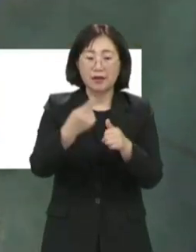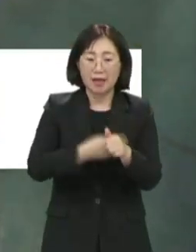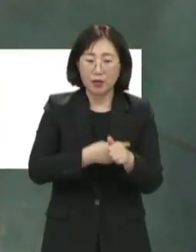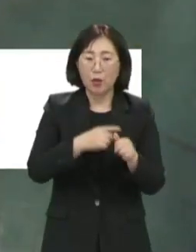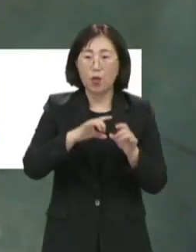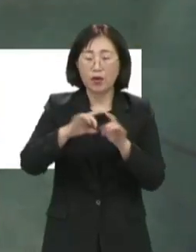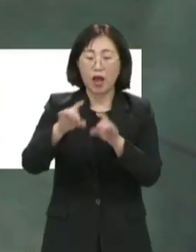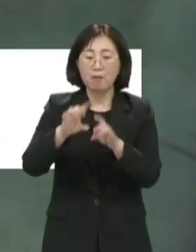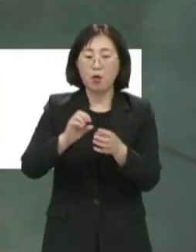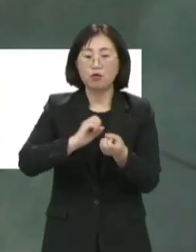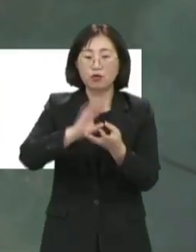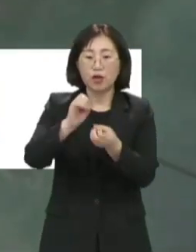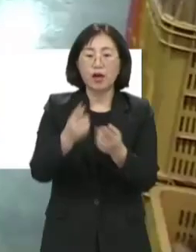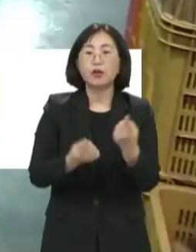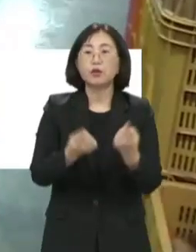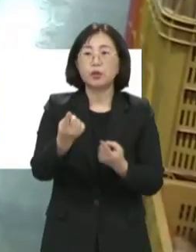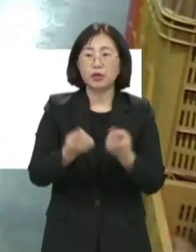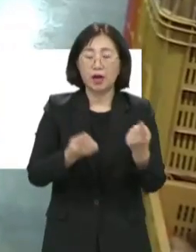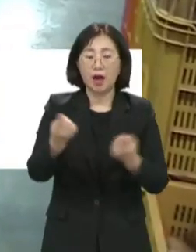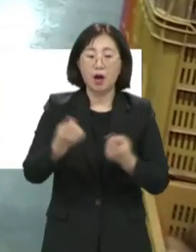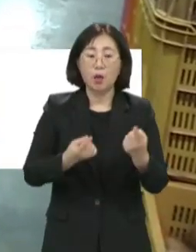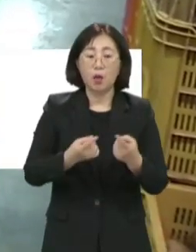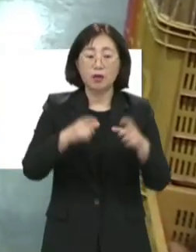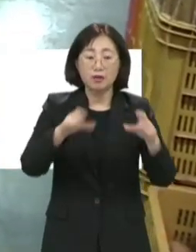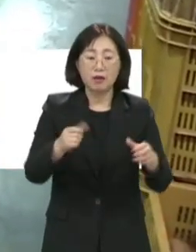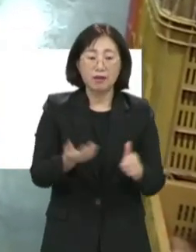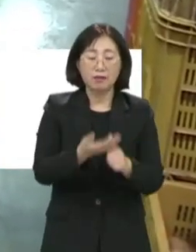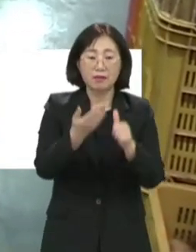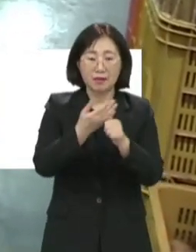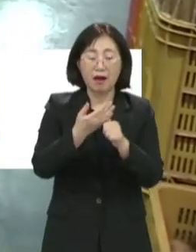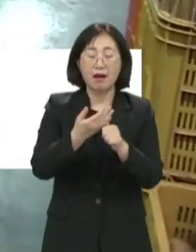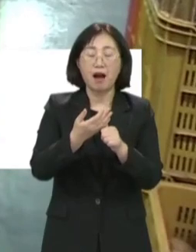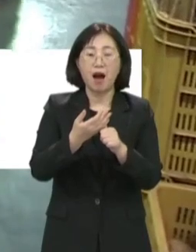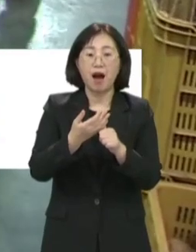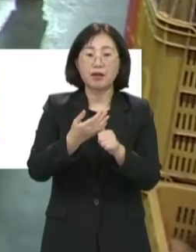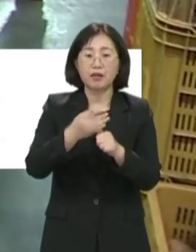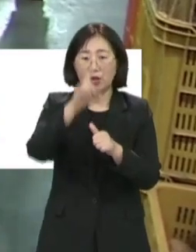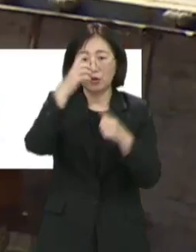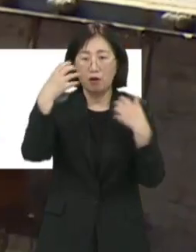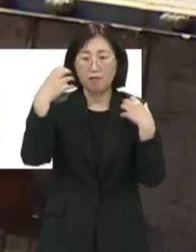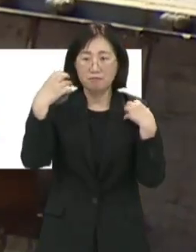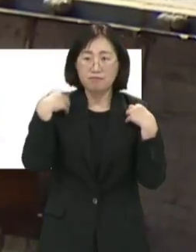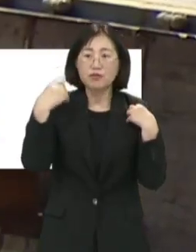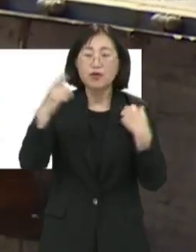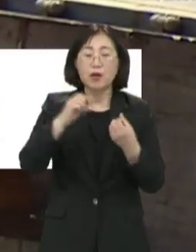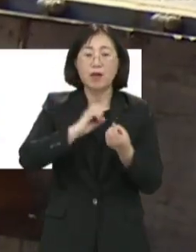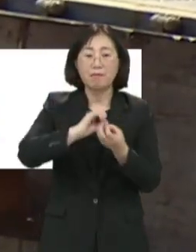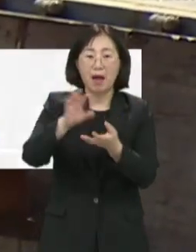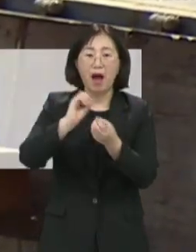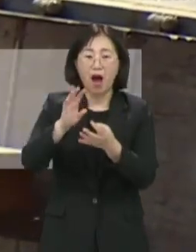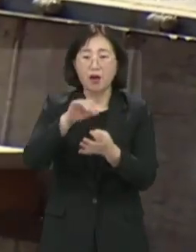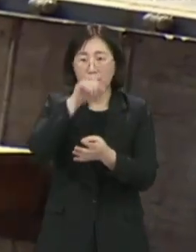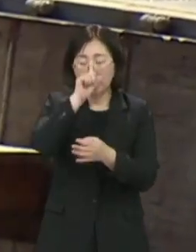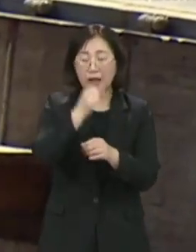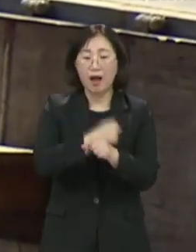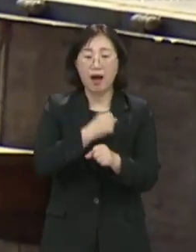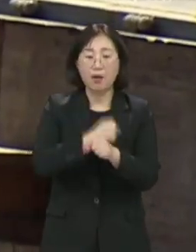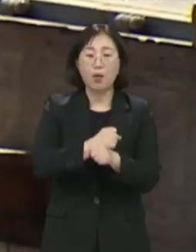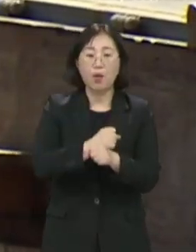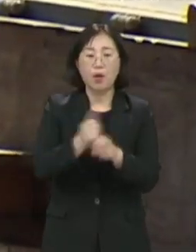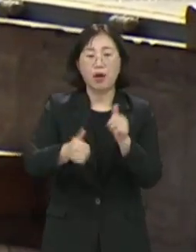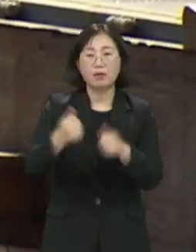생산 추라 물량을 조절하고 지역에서 생산하는 농산물을 정보와 규모화에 상품성을 높는 등 산지 유통